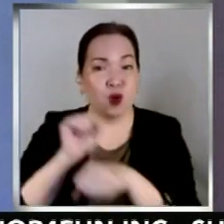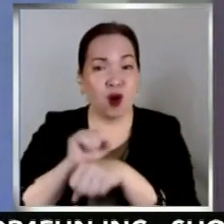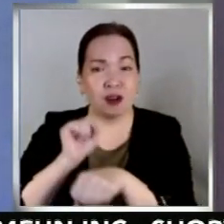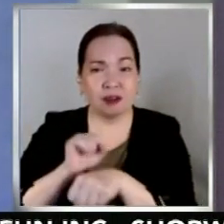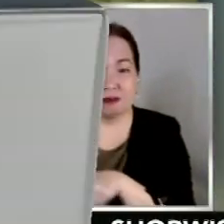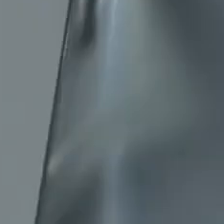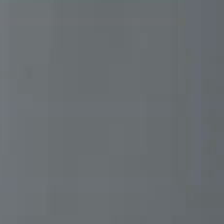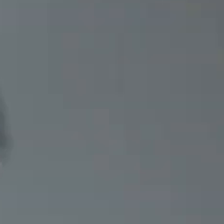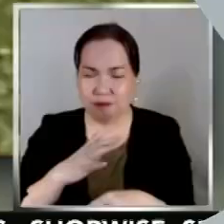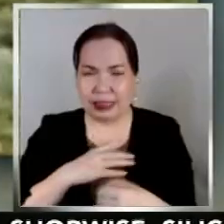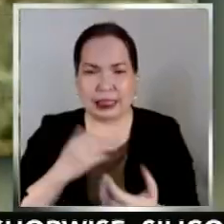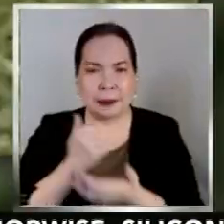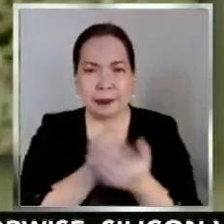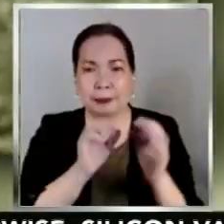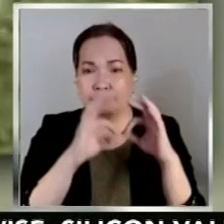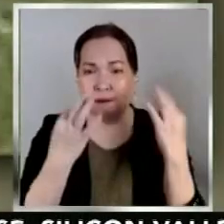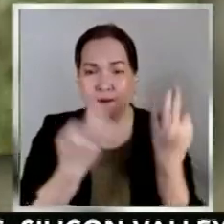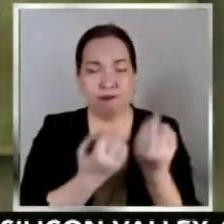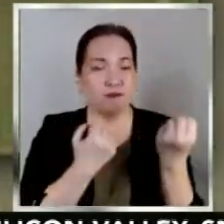Raffy T.